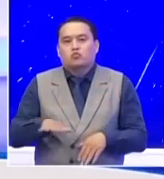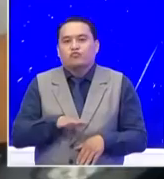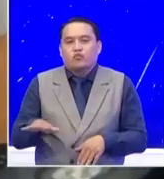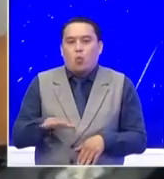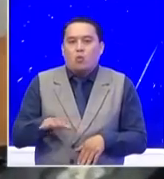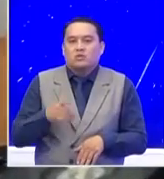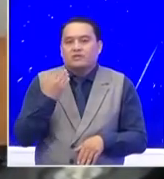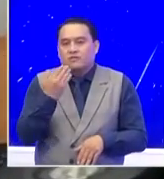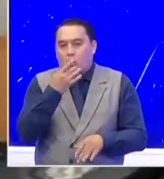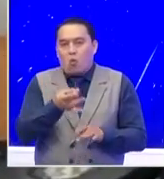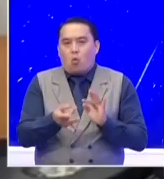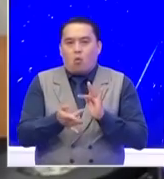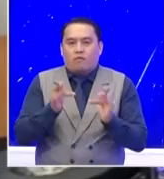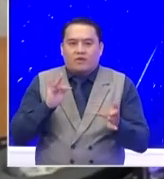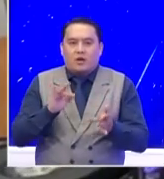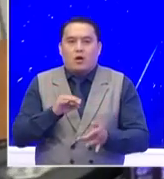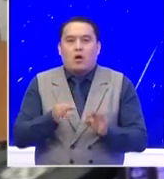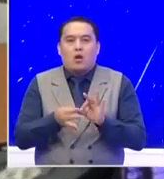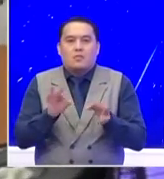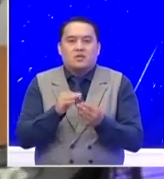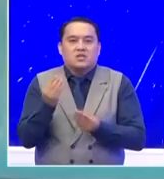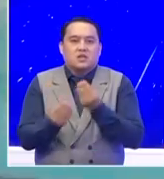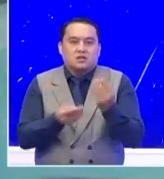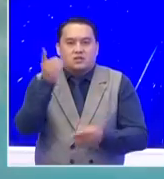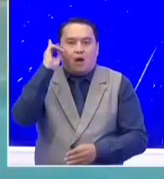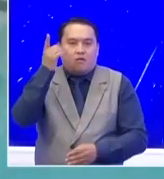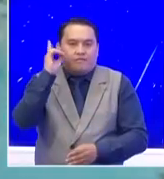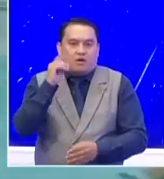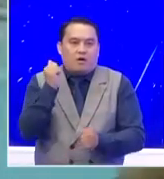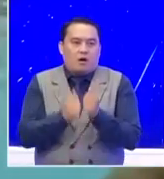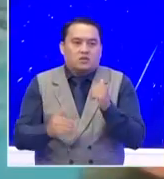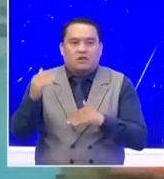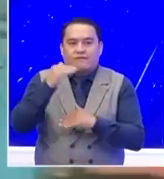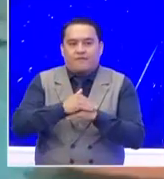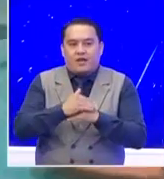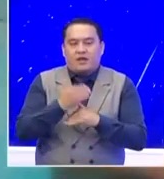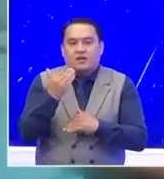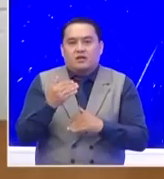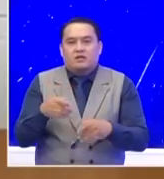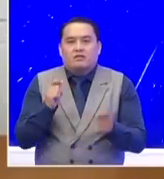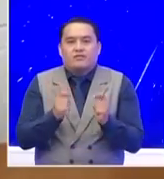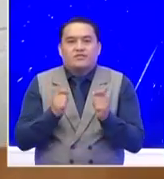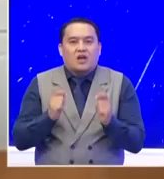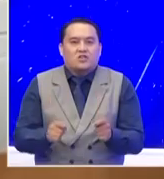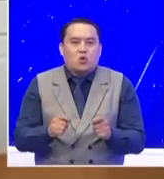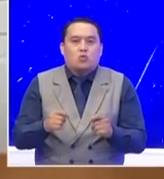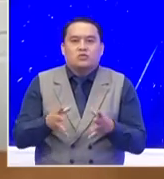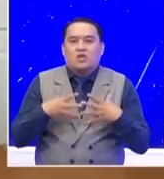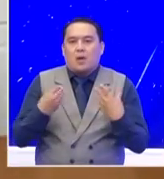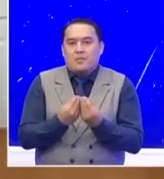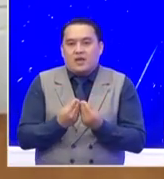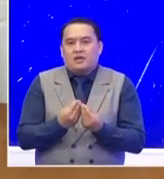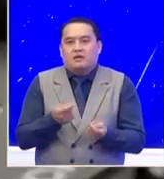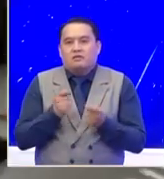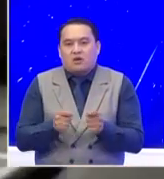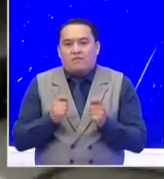на странице официального канала Олимпийских игр в Инстаграм. Каждый вечер девушка устраивает дискотеку для семьи, играя диджейские